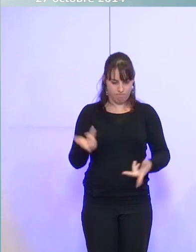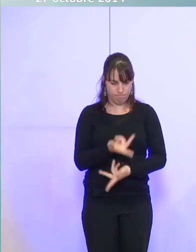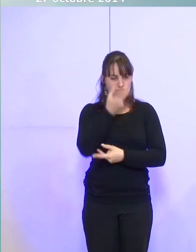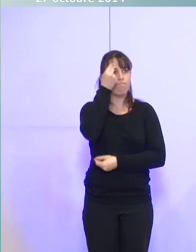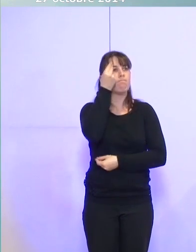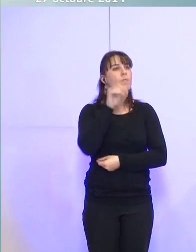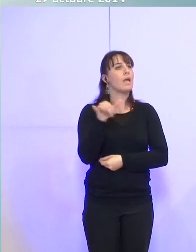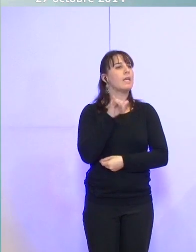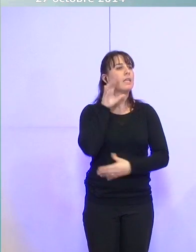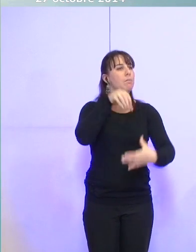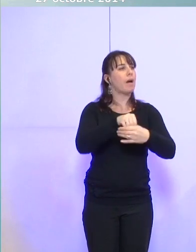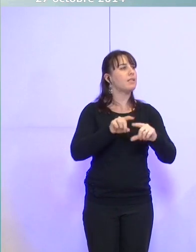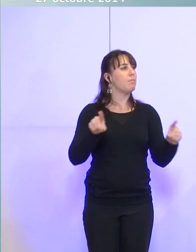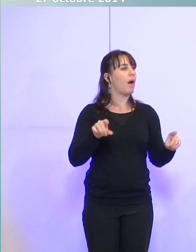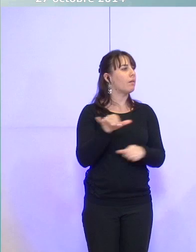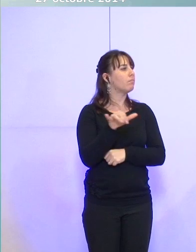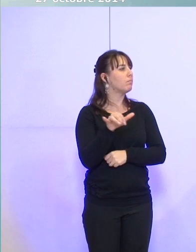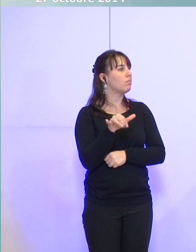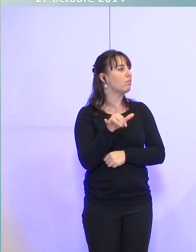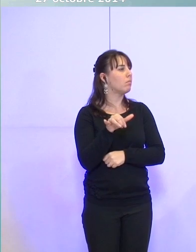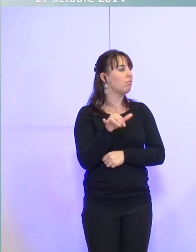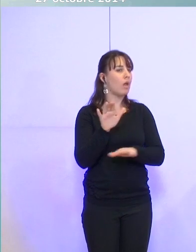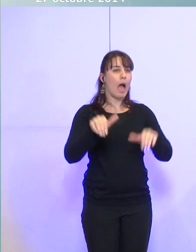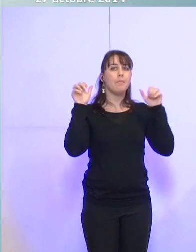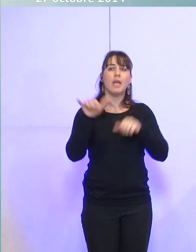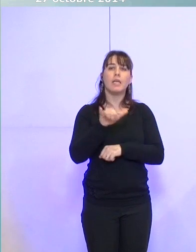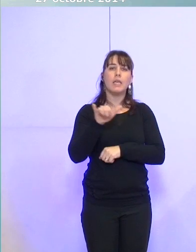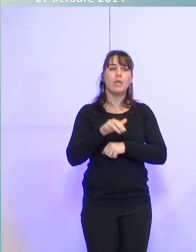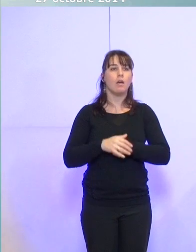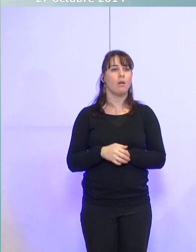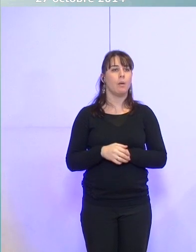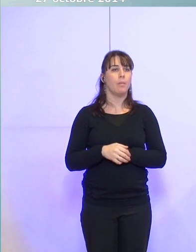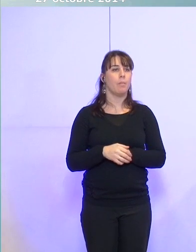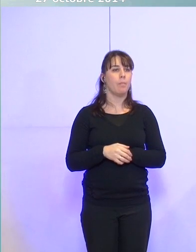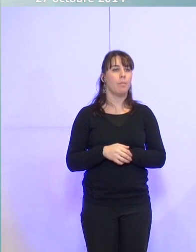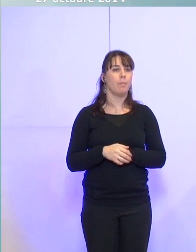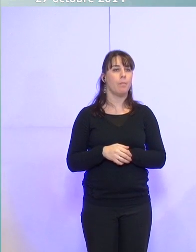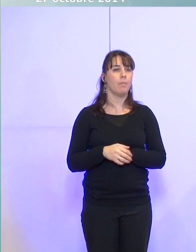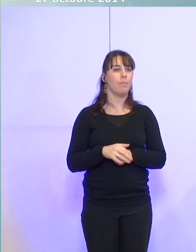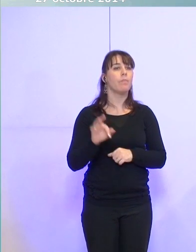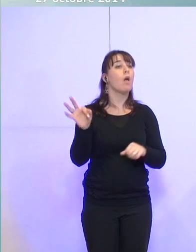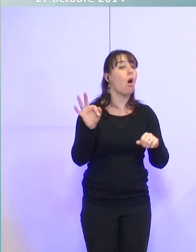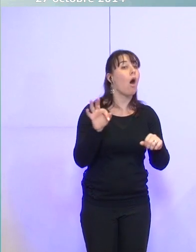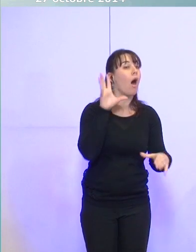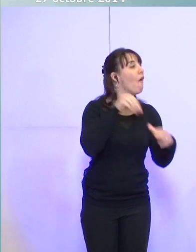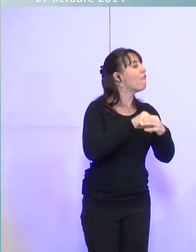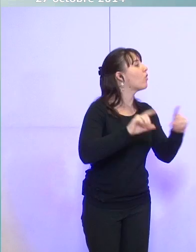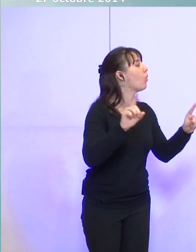Qui ne prend pas part au vote? Qui s'abstient? Le Front National ne prend pas part au